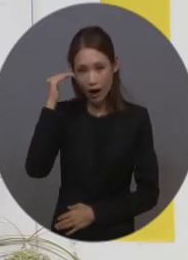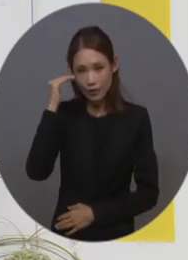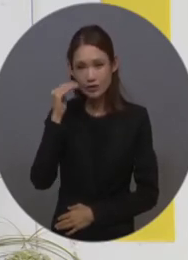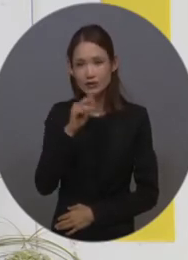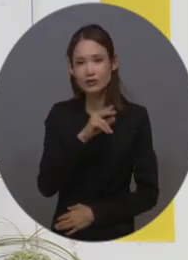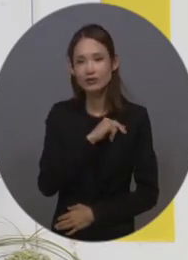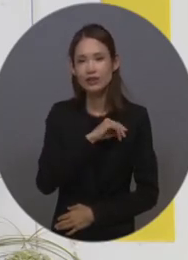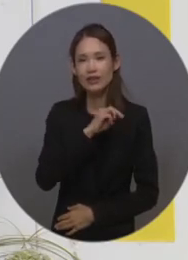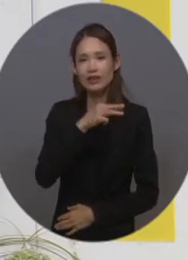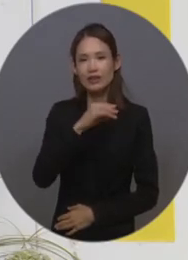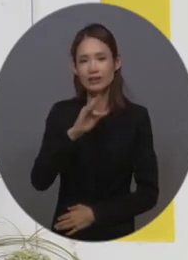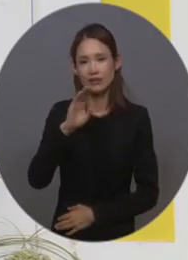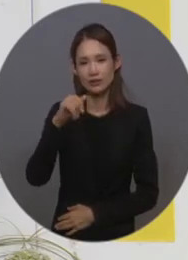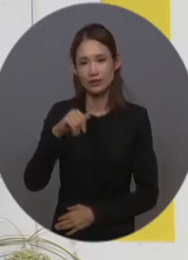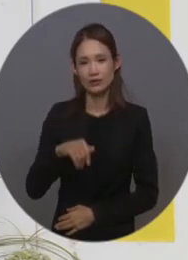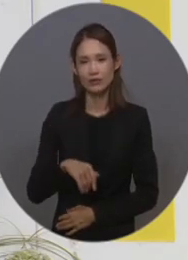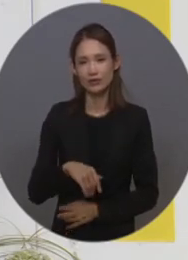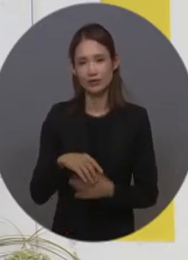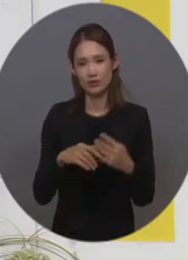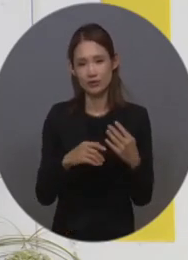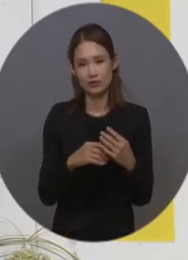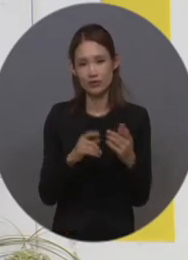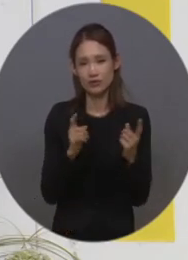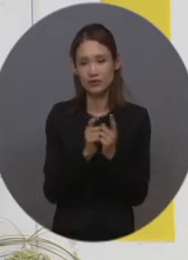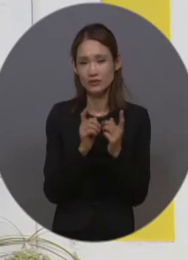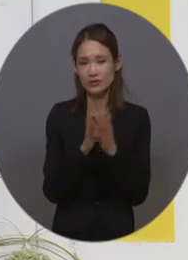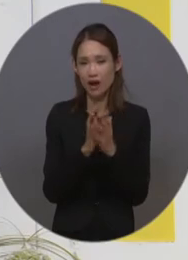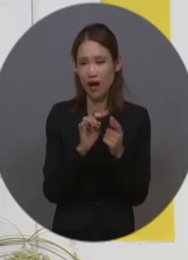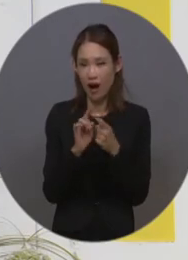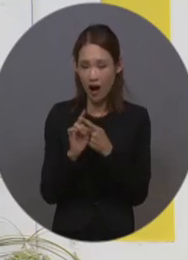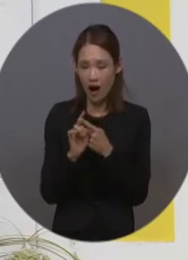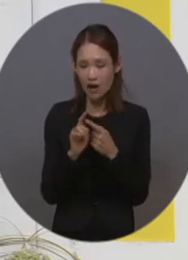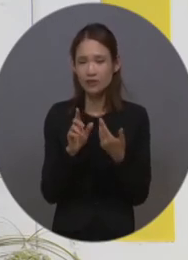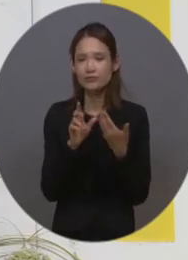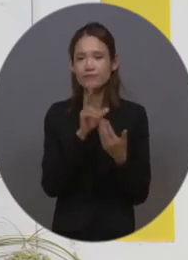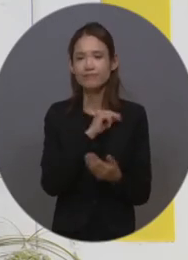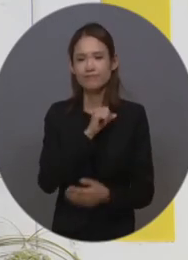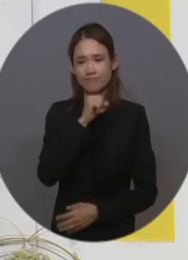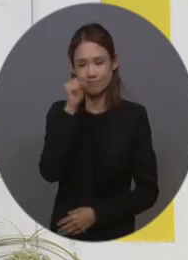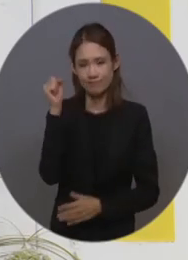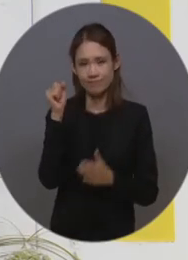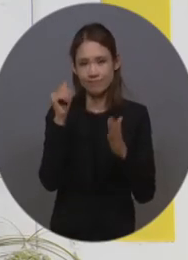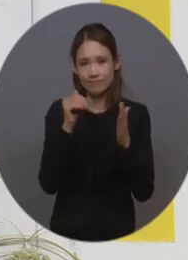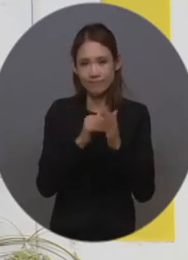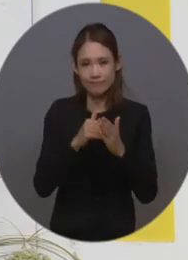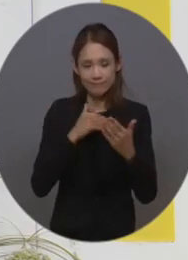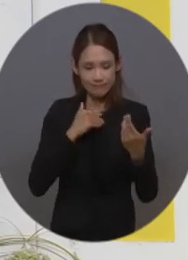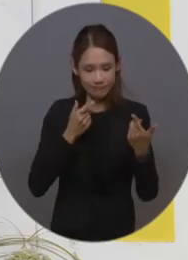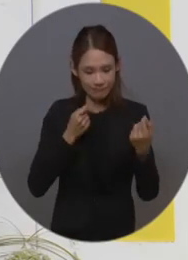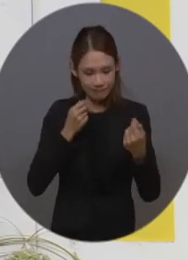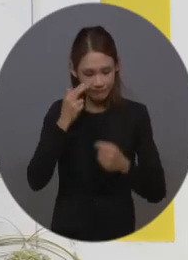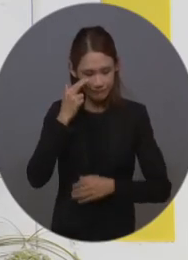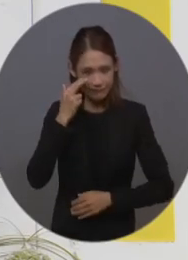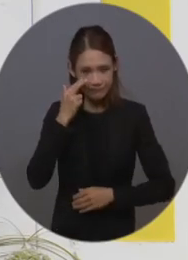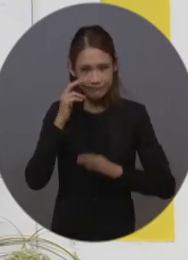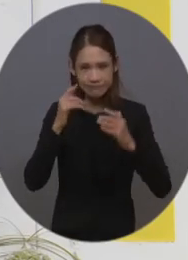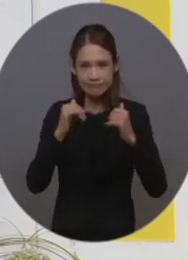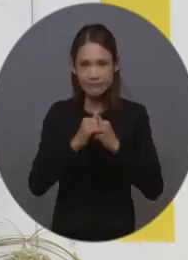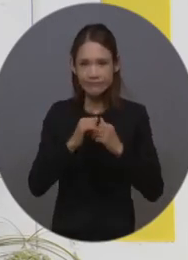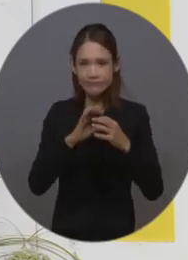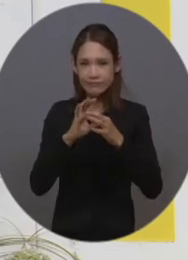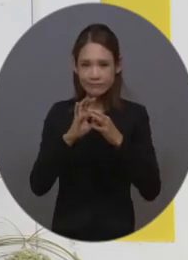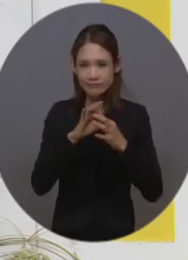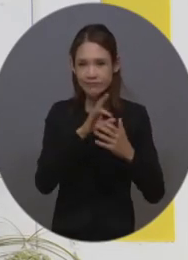캘리포니아, 뉴저지, 뉴욕 네. 이런 데서 직접 연방 하원의원이 되니까 네. 저희들도 이제 미국하고